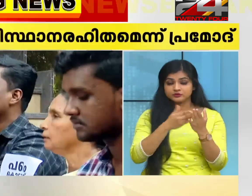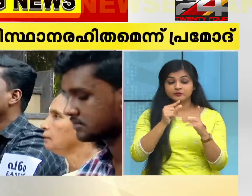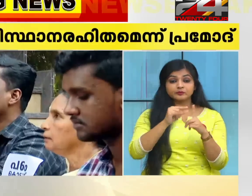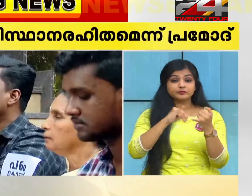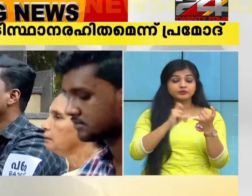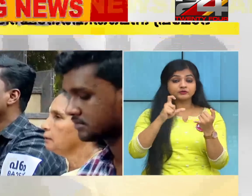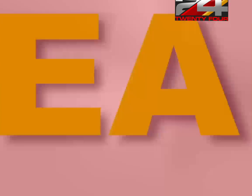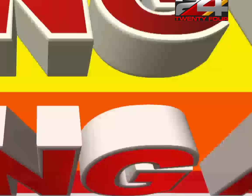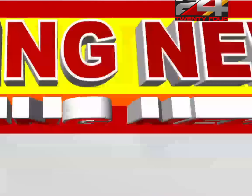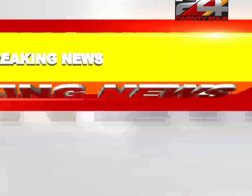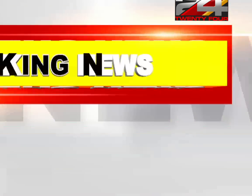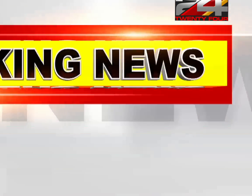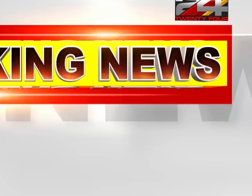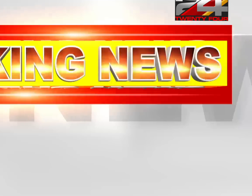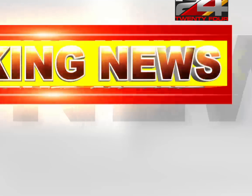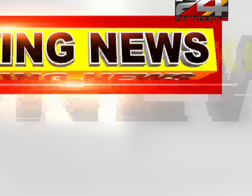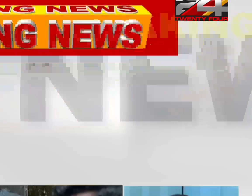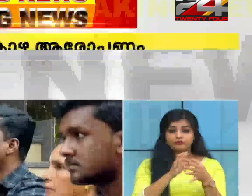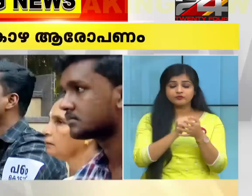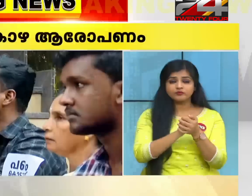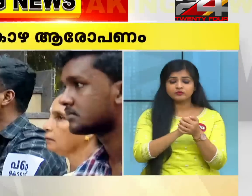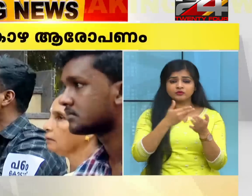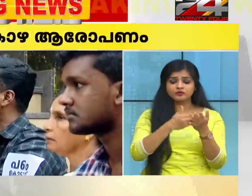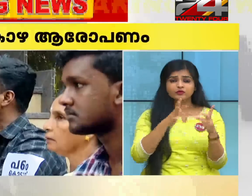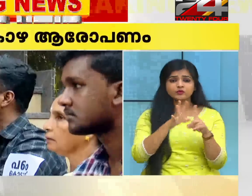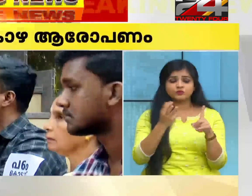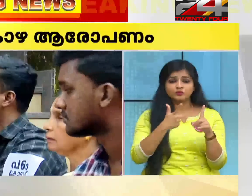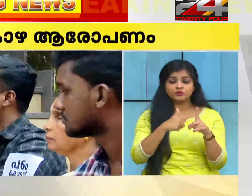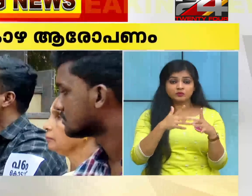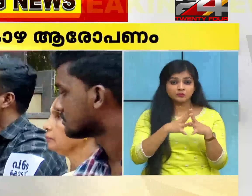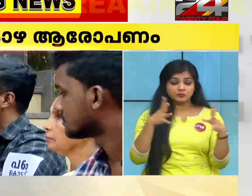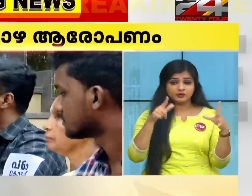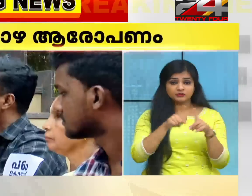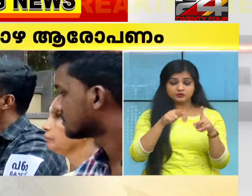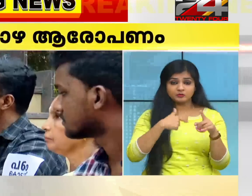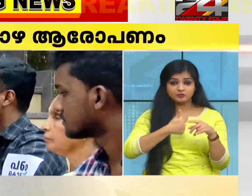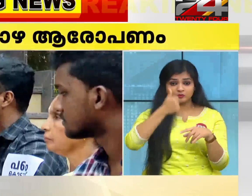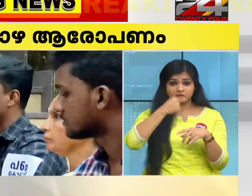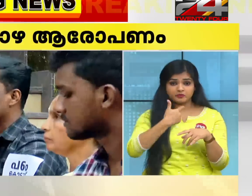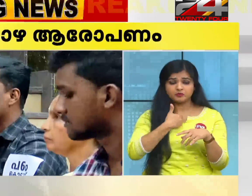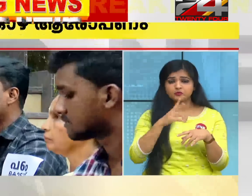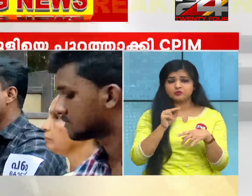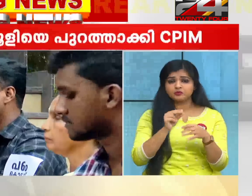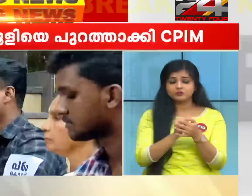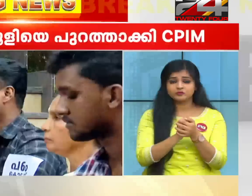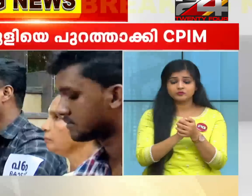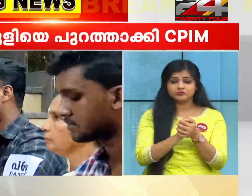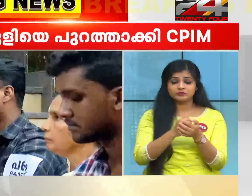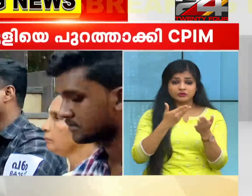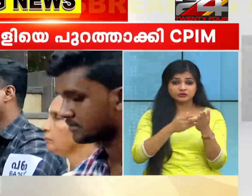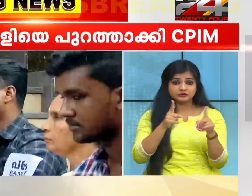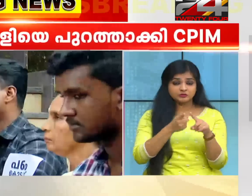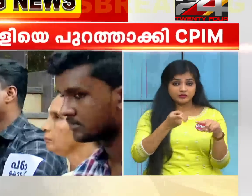PSC കോഴ ആയിട്ട് ബന്ധപ്പെടുത്തിക്കൊണ്ട് ഇതെന്താണ് ചെയ്യേണ്ടതെന്ന് അറിയുന്ന അത്ര വലിപ്പമുള്ളൊരു നേതാവല്ല എന്ന് ഞാൻ പണ്ടേ പറഞ്ഞു. ഞാൻ ഇങ്ങനെ ഒരു സംഭവം